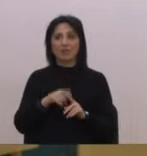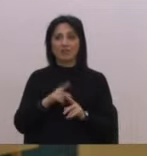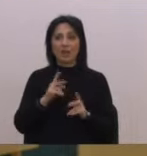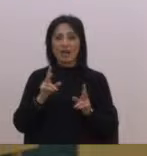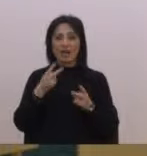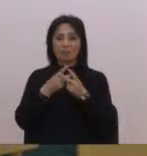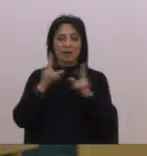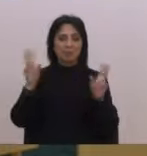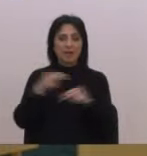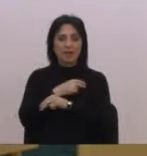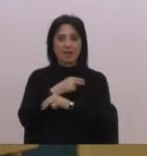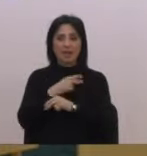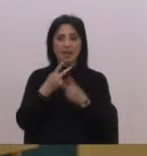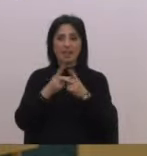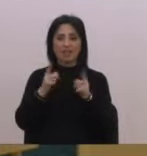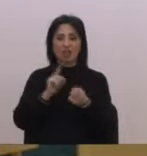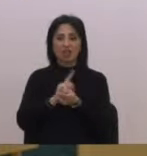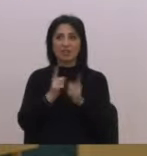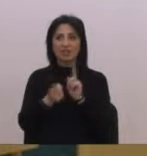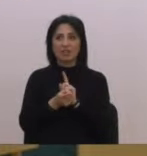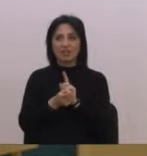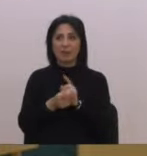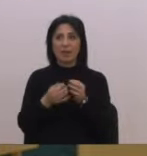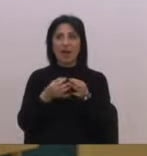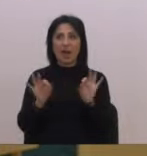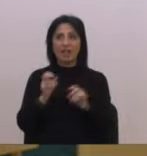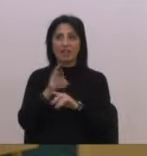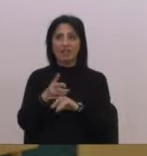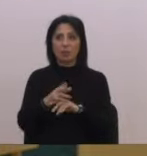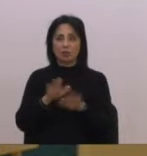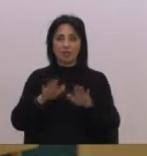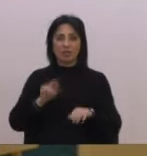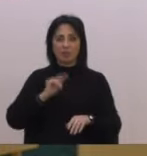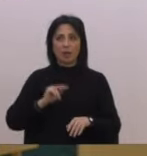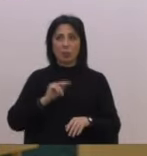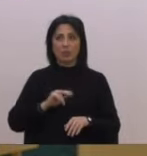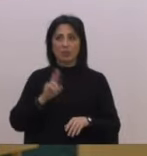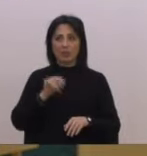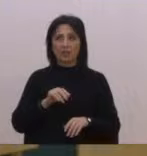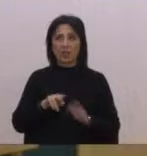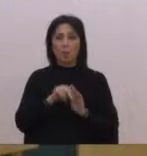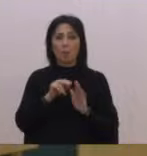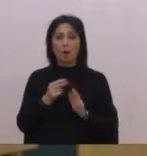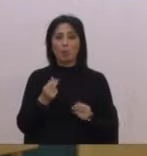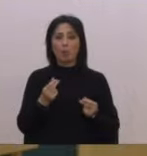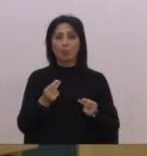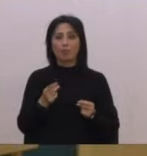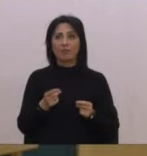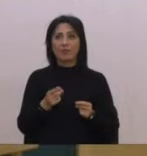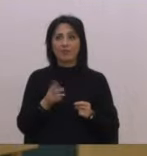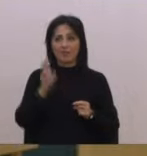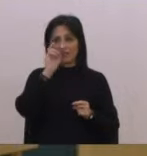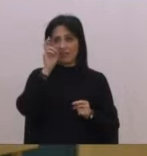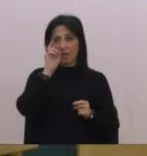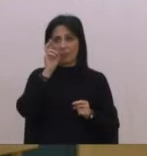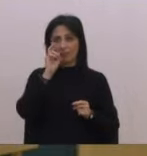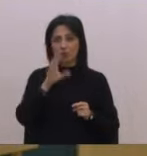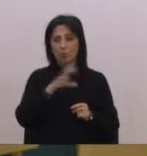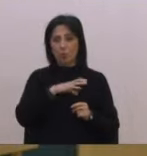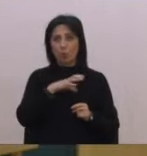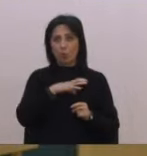გადაურჩა და დაჭერის სანაცვლოდ განთავისუფლეს დაკავებული თანამდებობიდან და მოპარული ფული და სახელმწიფო